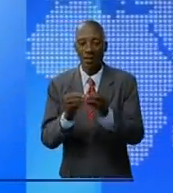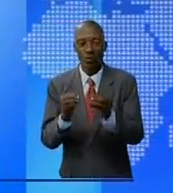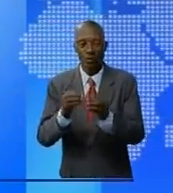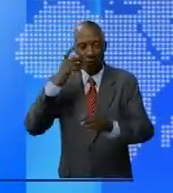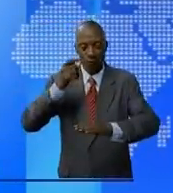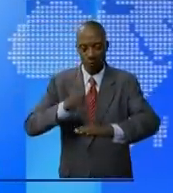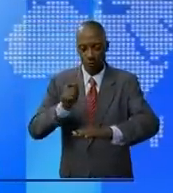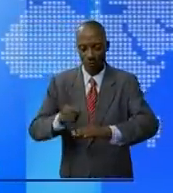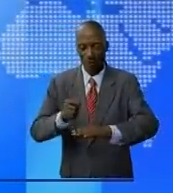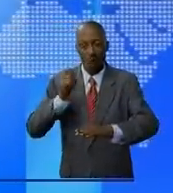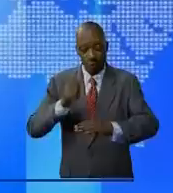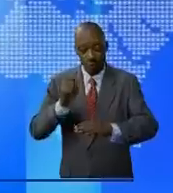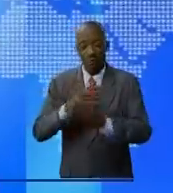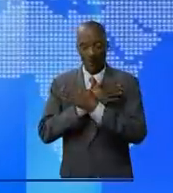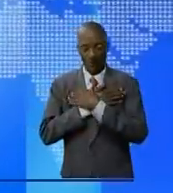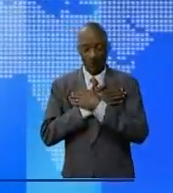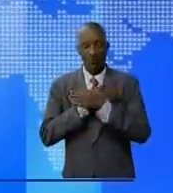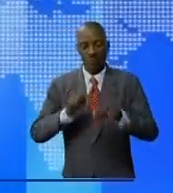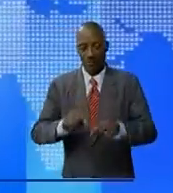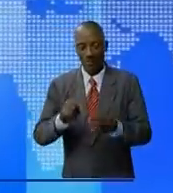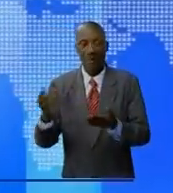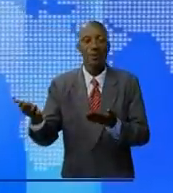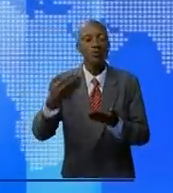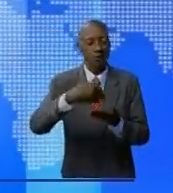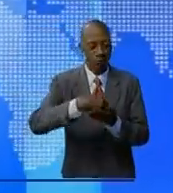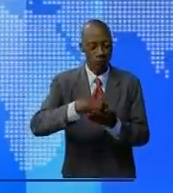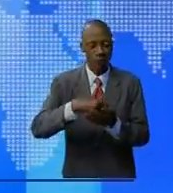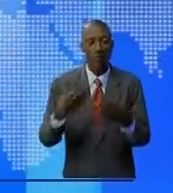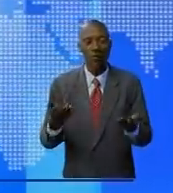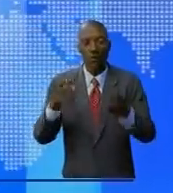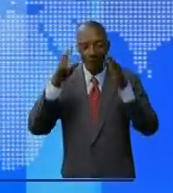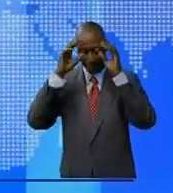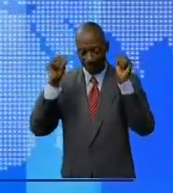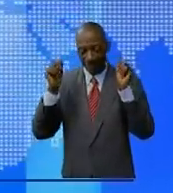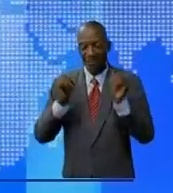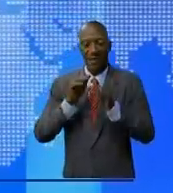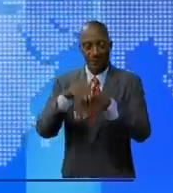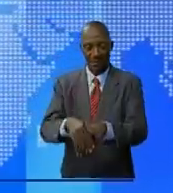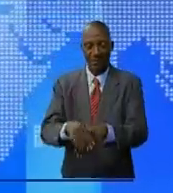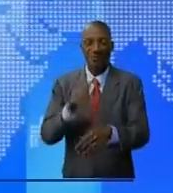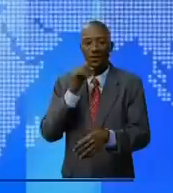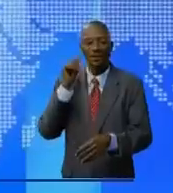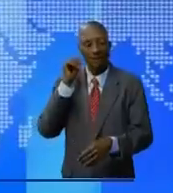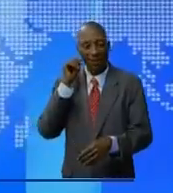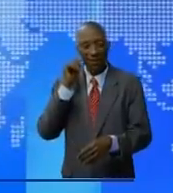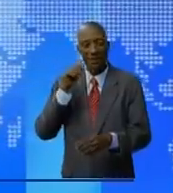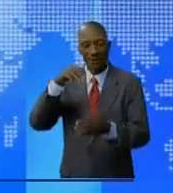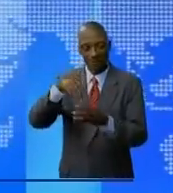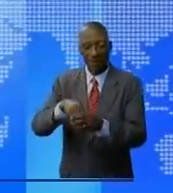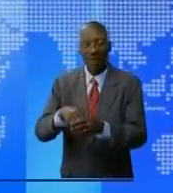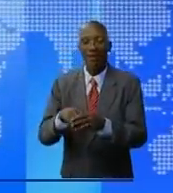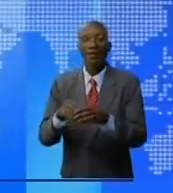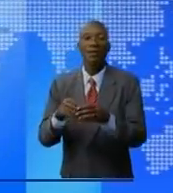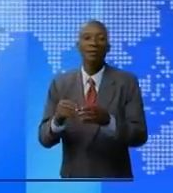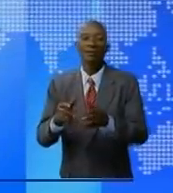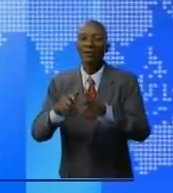cette cérémonie organisée dans l'amphithéâtre du bâtiment qui abritait l'ancienne Cour suprême de justice. Au cours du